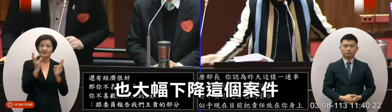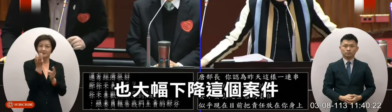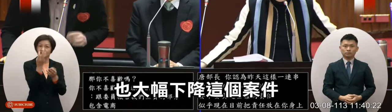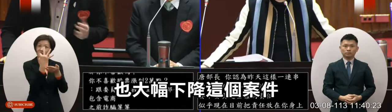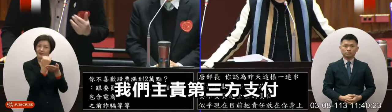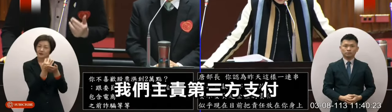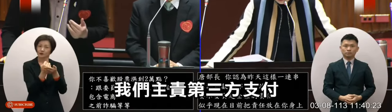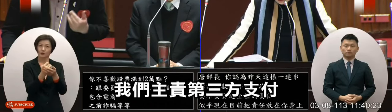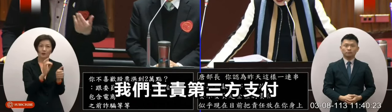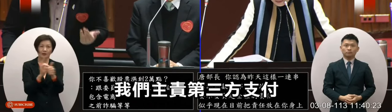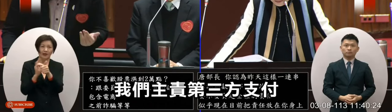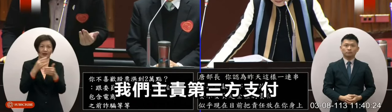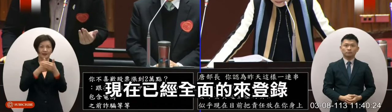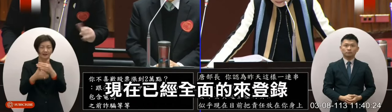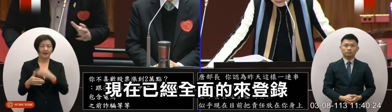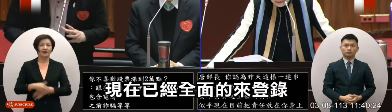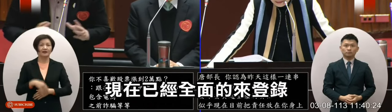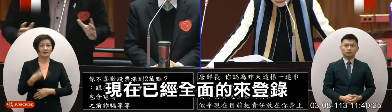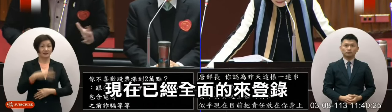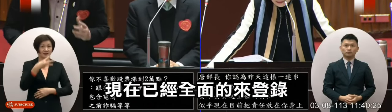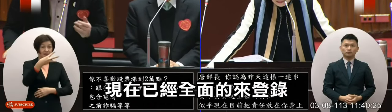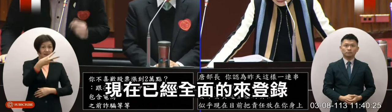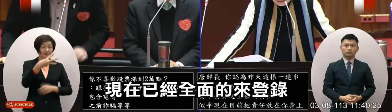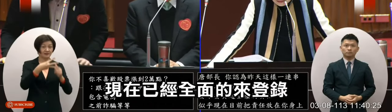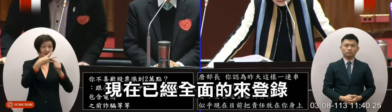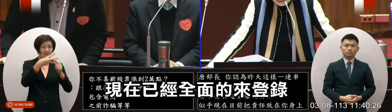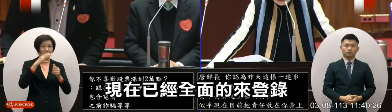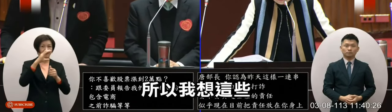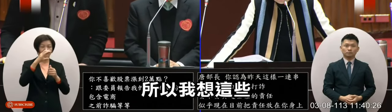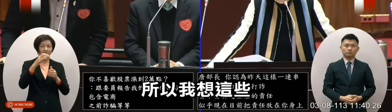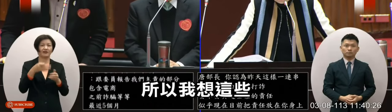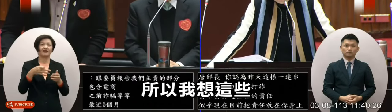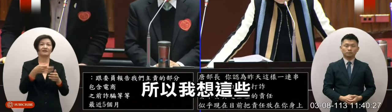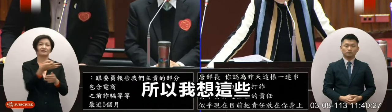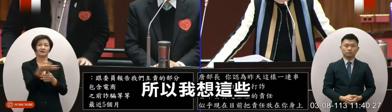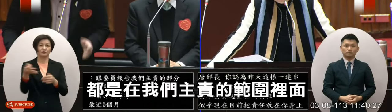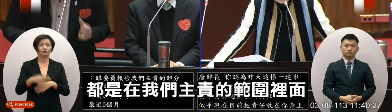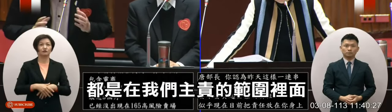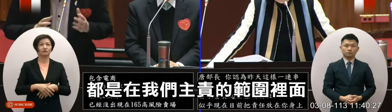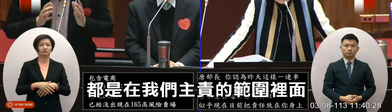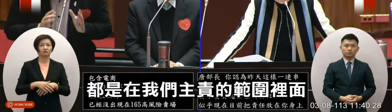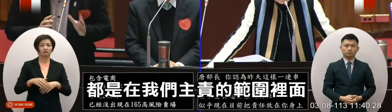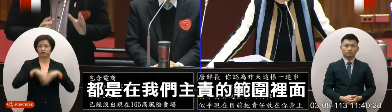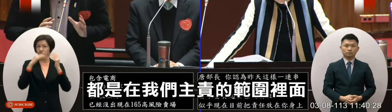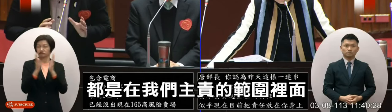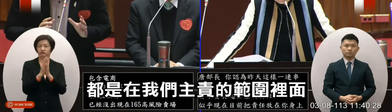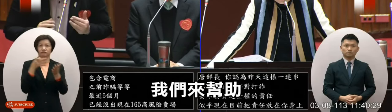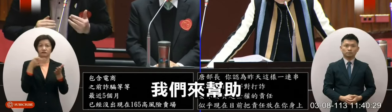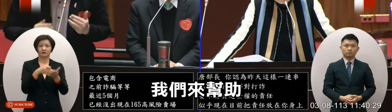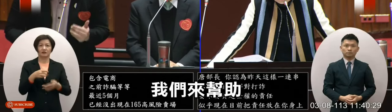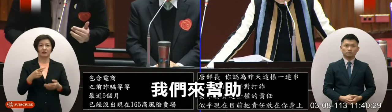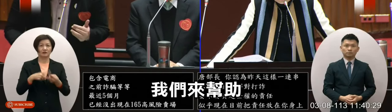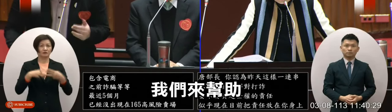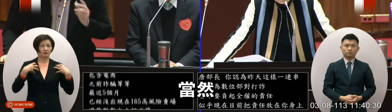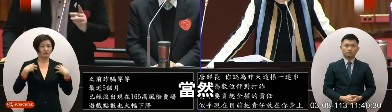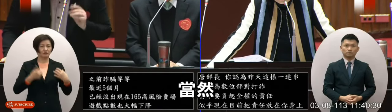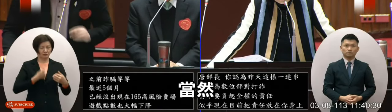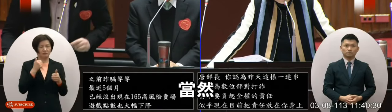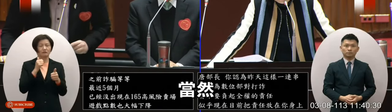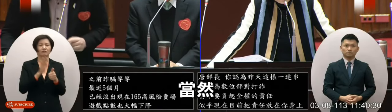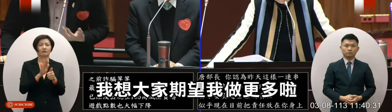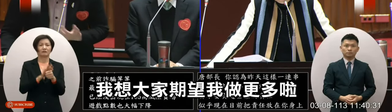个案件，我们主责第三方支付现在已经全面的来登录哦，所以我想这些都是在我们主责的范围里面，我们来帮助。